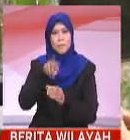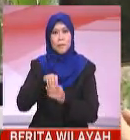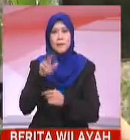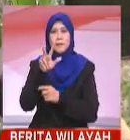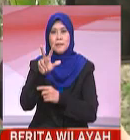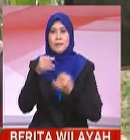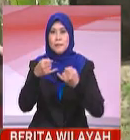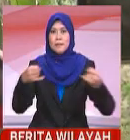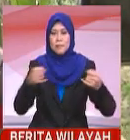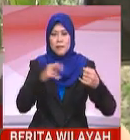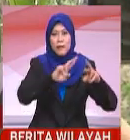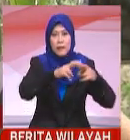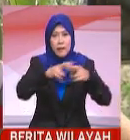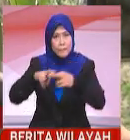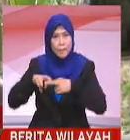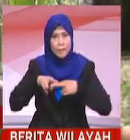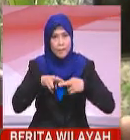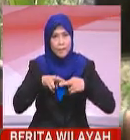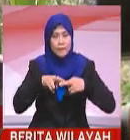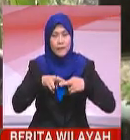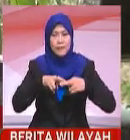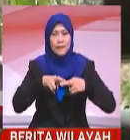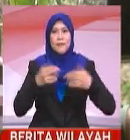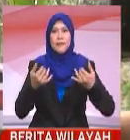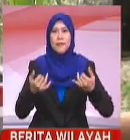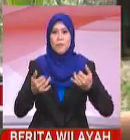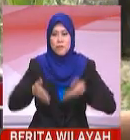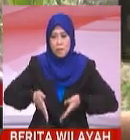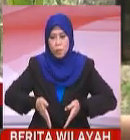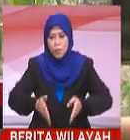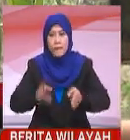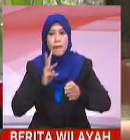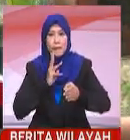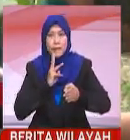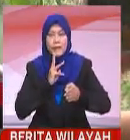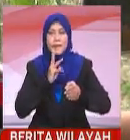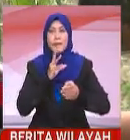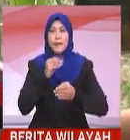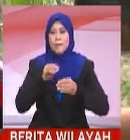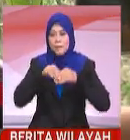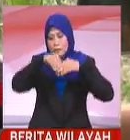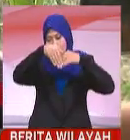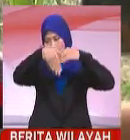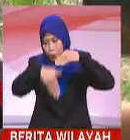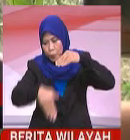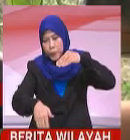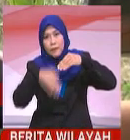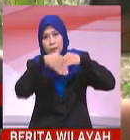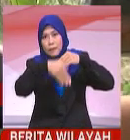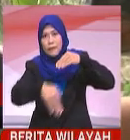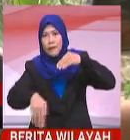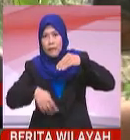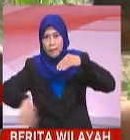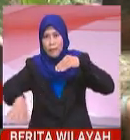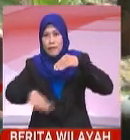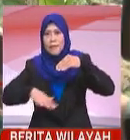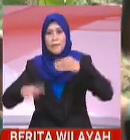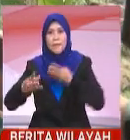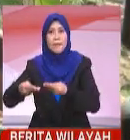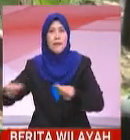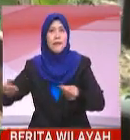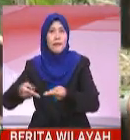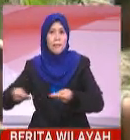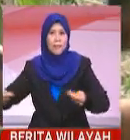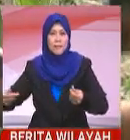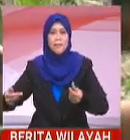jenis perbaikan yang kita minta, iaitu perbaikan saluran air, perbaikan cerun dan juga perbaikan tanah sini, ya,